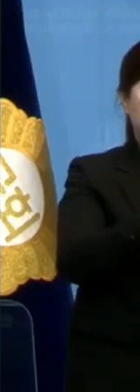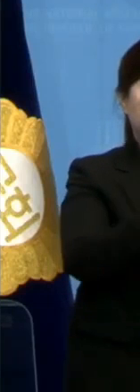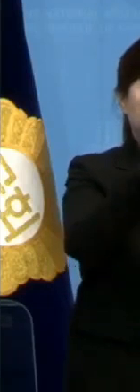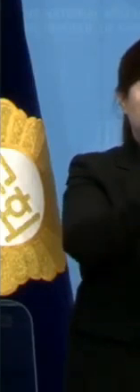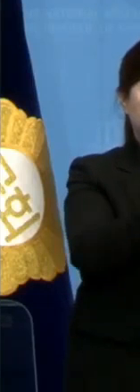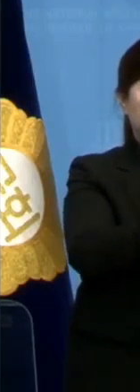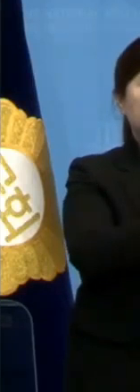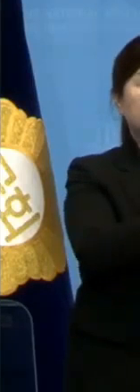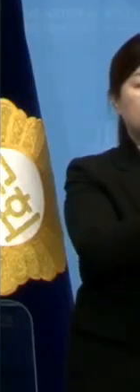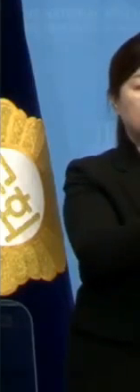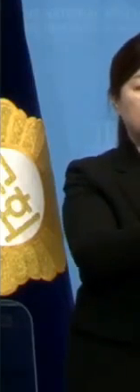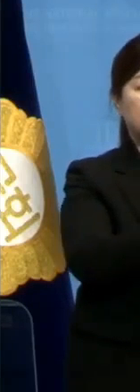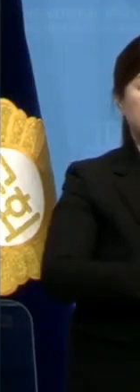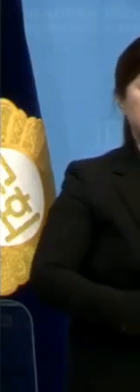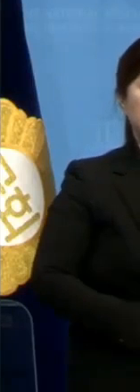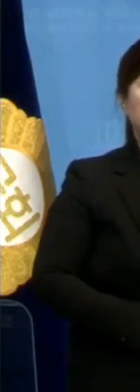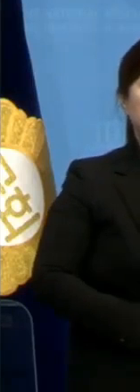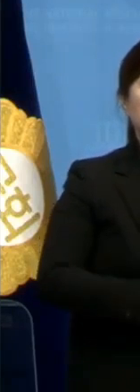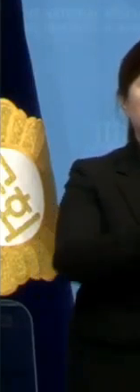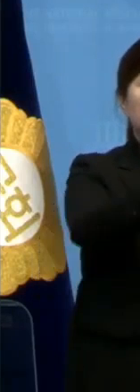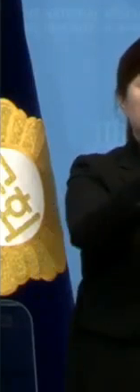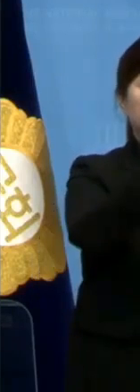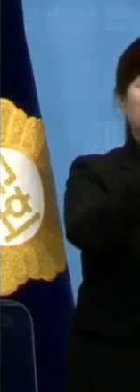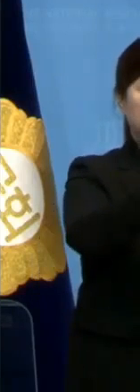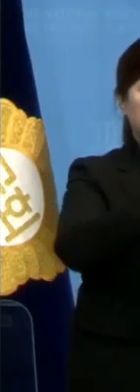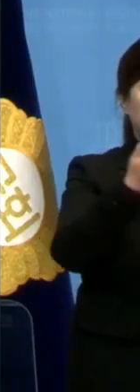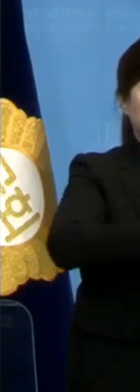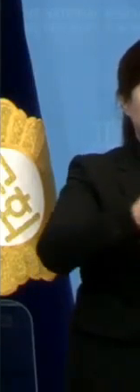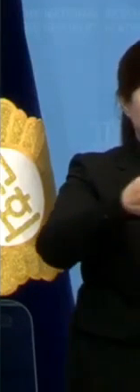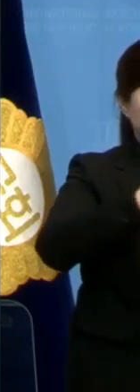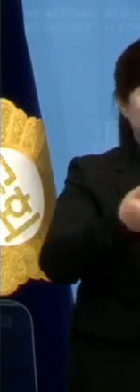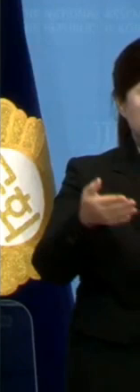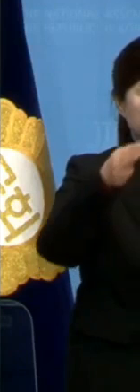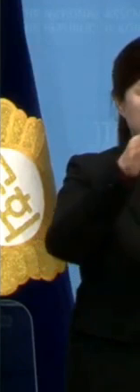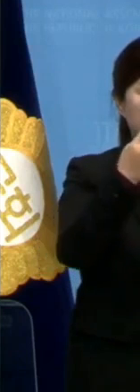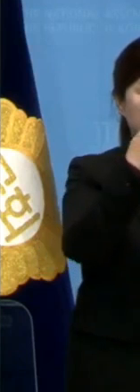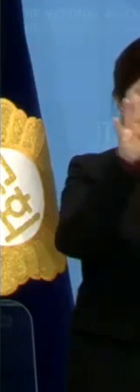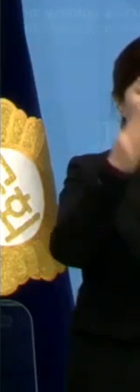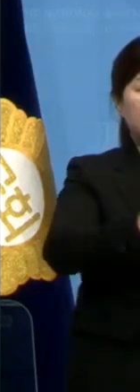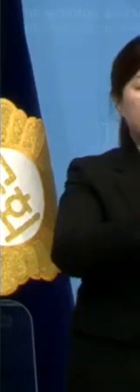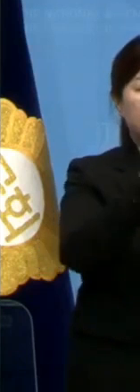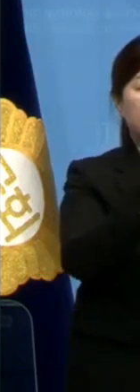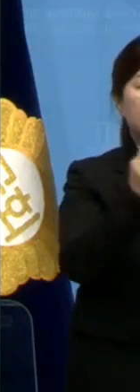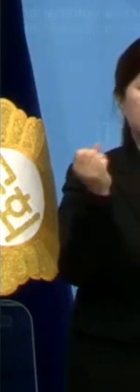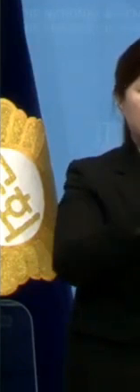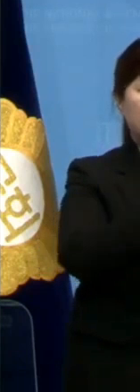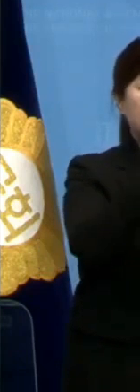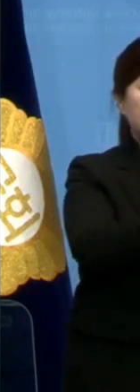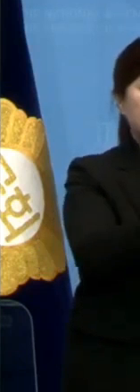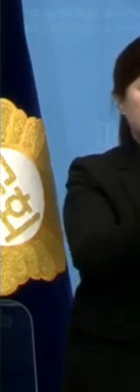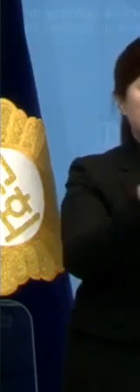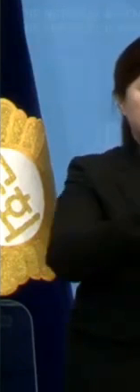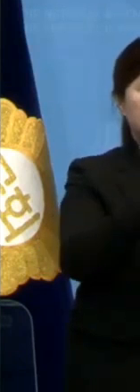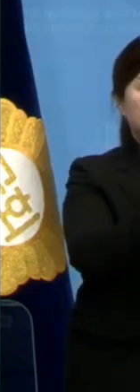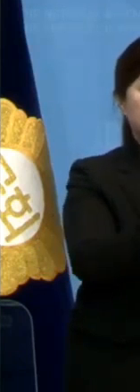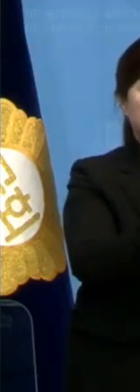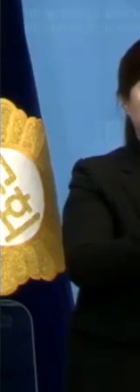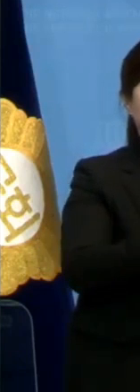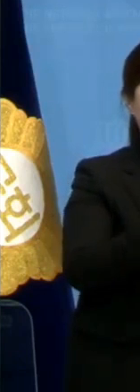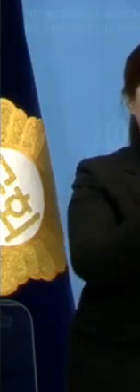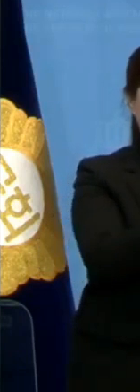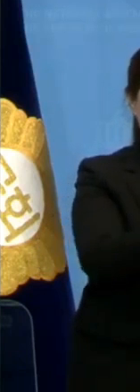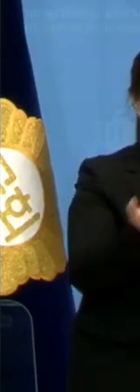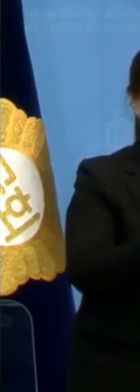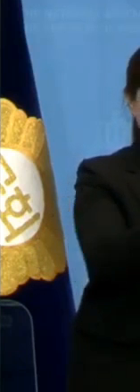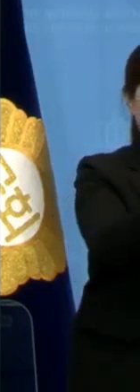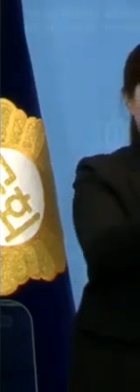하겠습니다. 첫 번째, 공공의과대학 설립 및 현장 중심의 역학조사 인력 양성 관리,